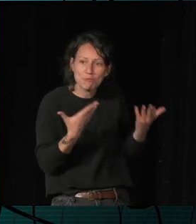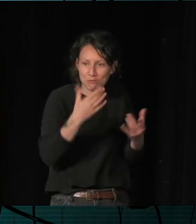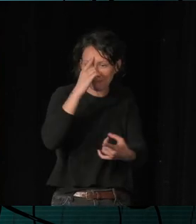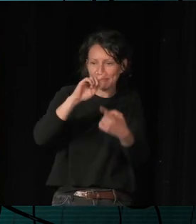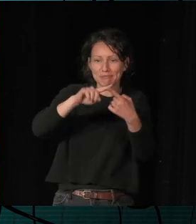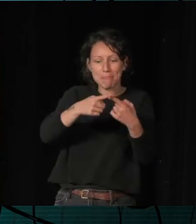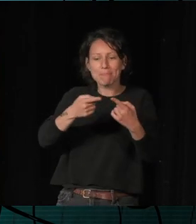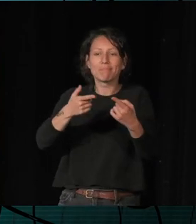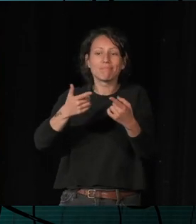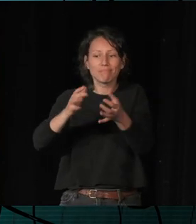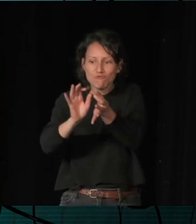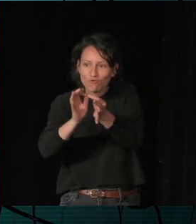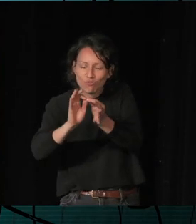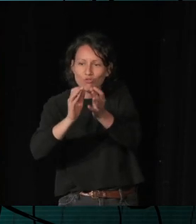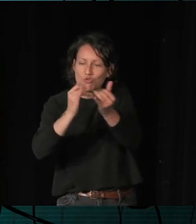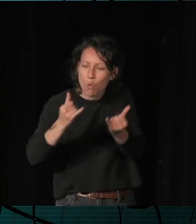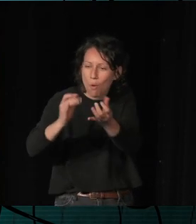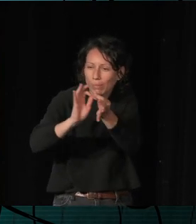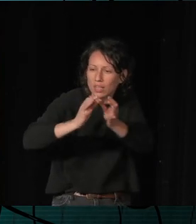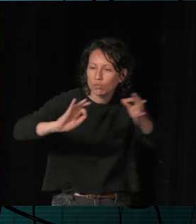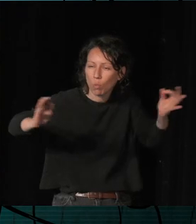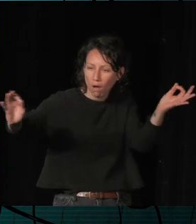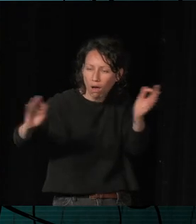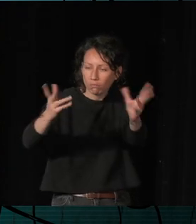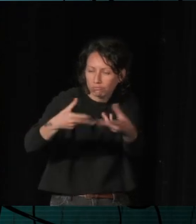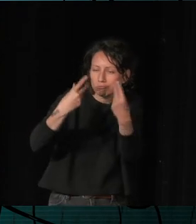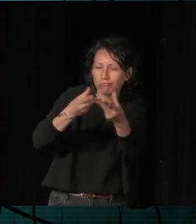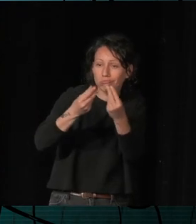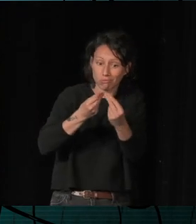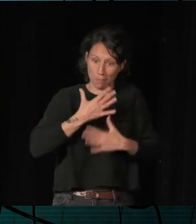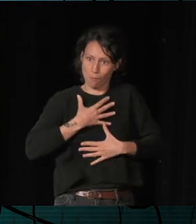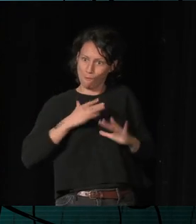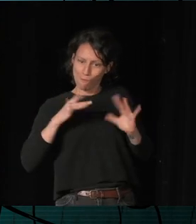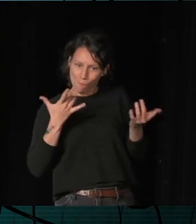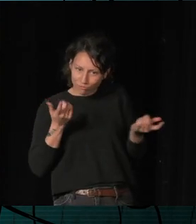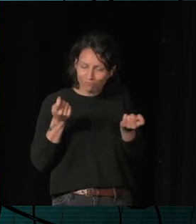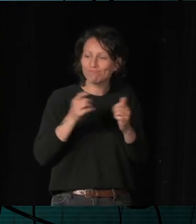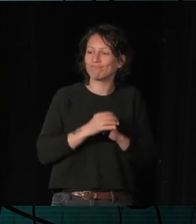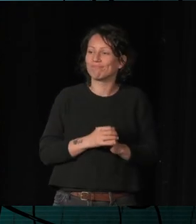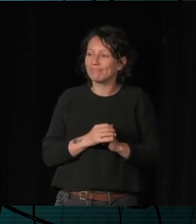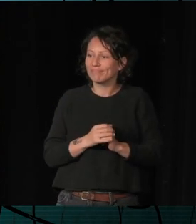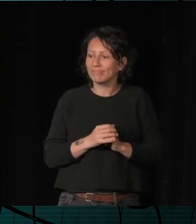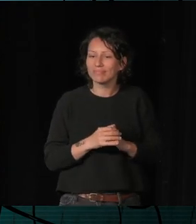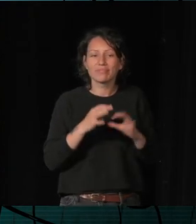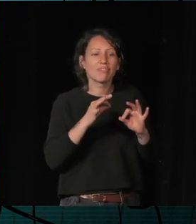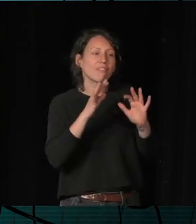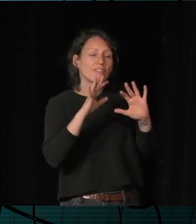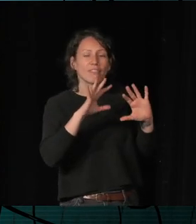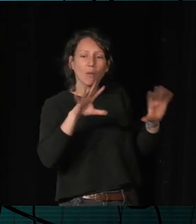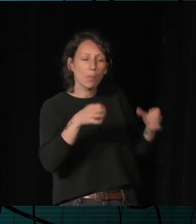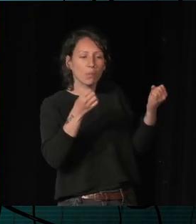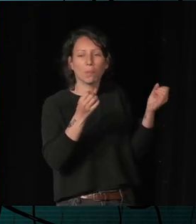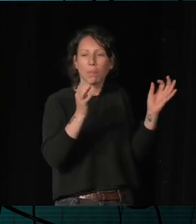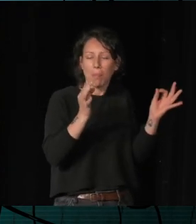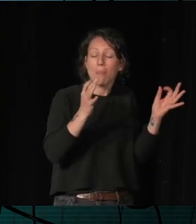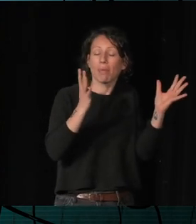narratifs, donc souvent indépendants et ne demandant pas de compétences ludiques particulières. Mais avant de rentrer dans le détail des échanges, j'aimerais faire un